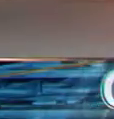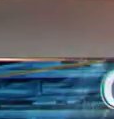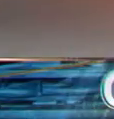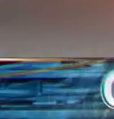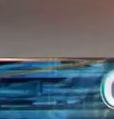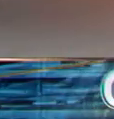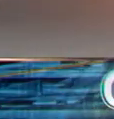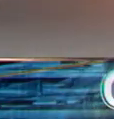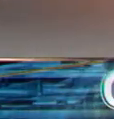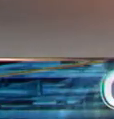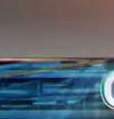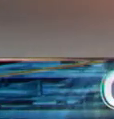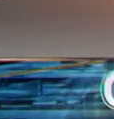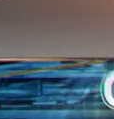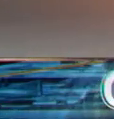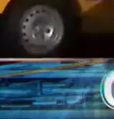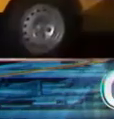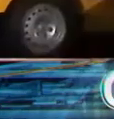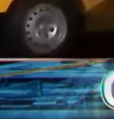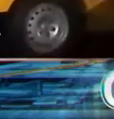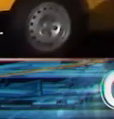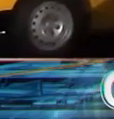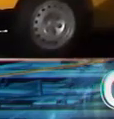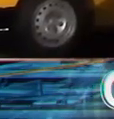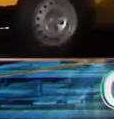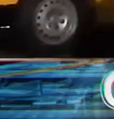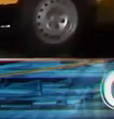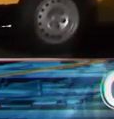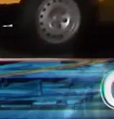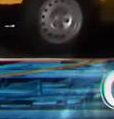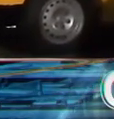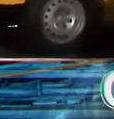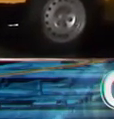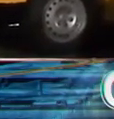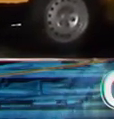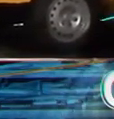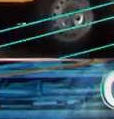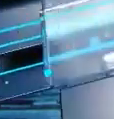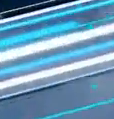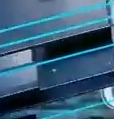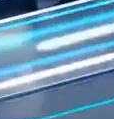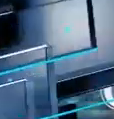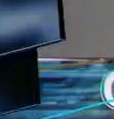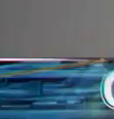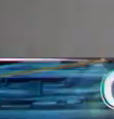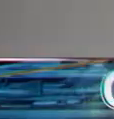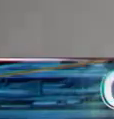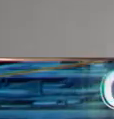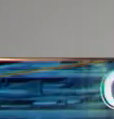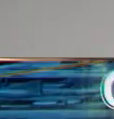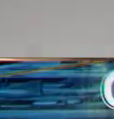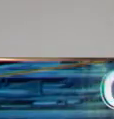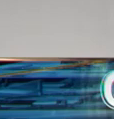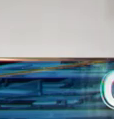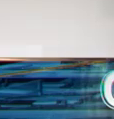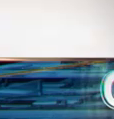Рейс особого назначения. Что и как происходит с пассажирами авиарейса, прибывшего из Шарджа в Талдыкурган. Дачи